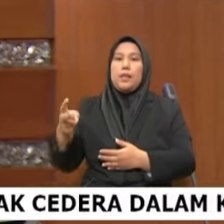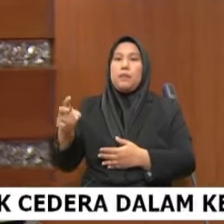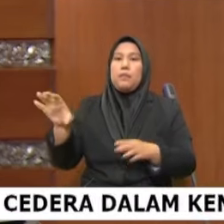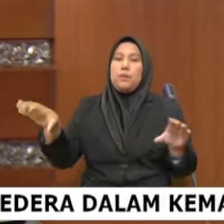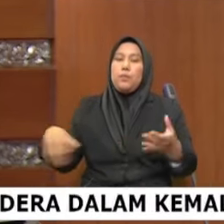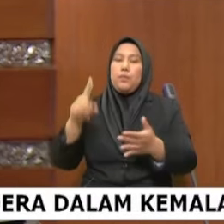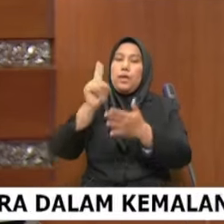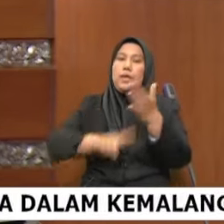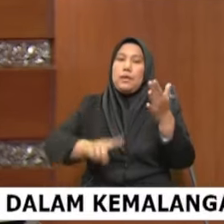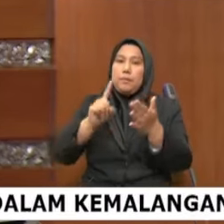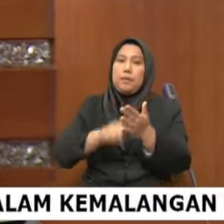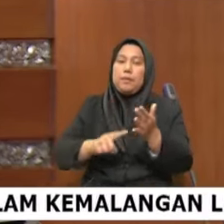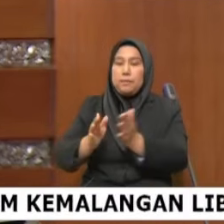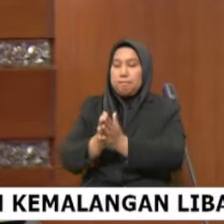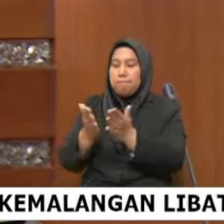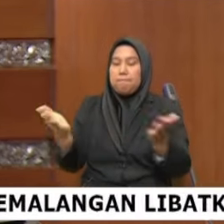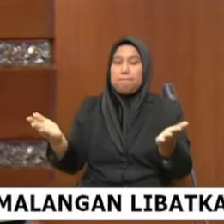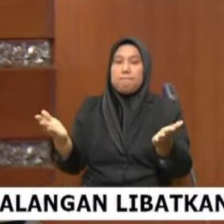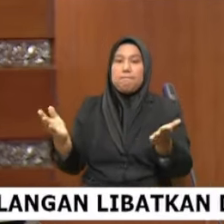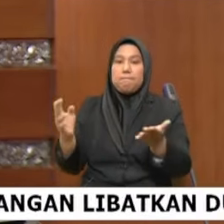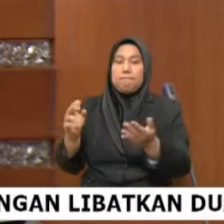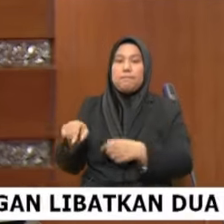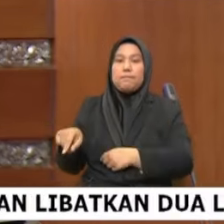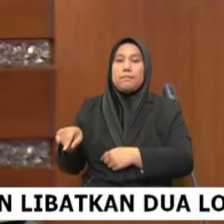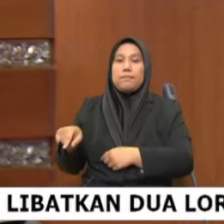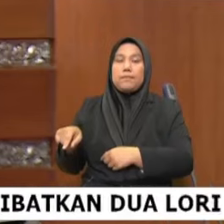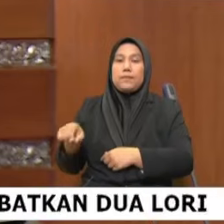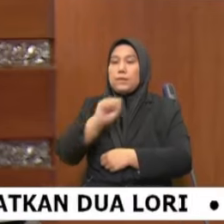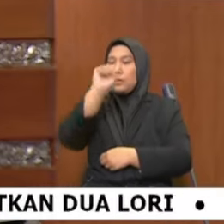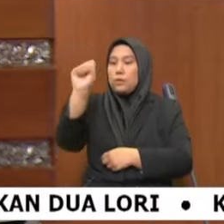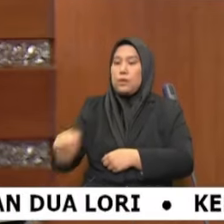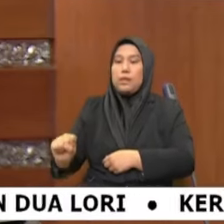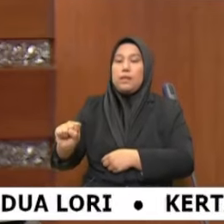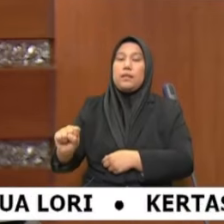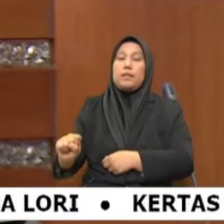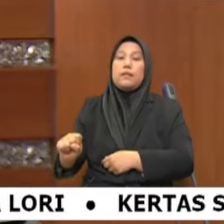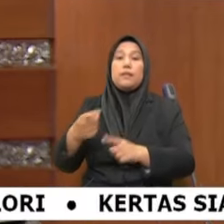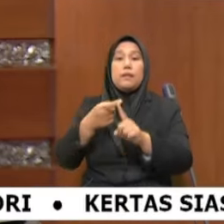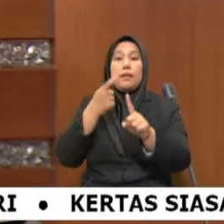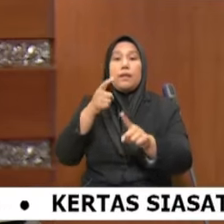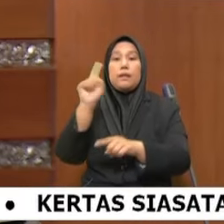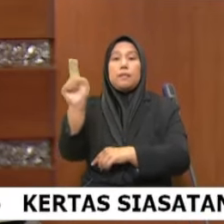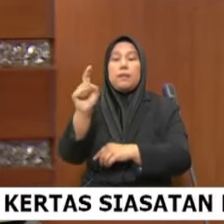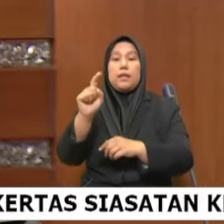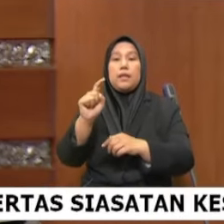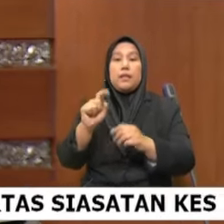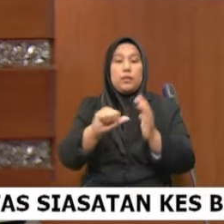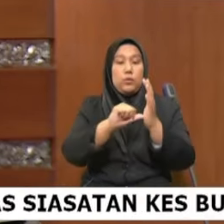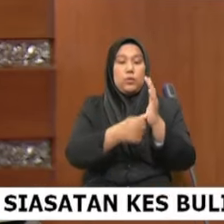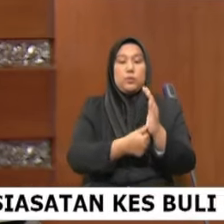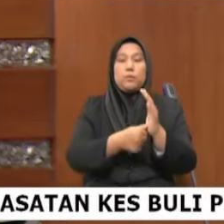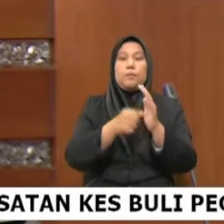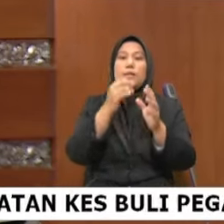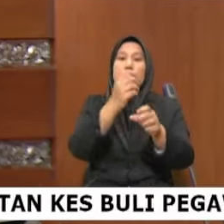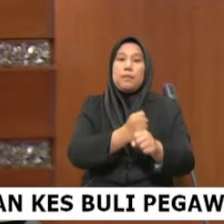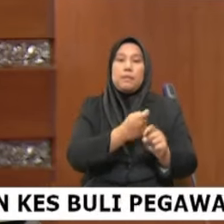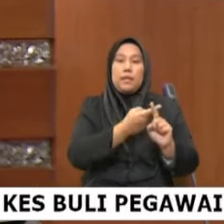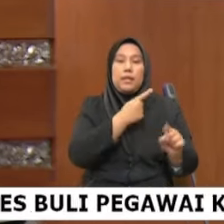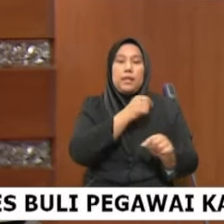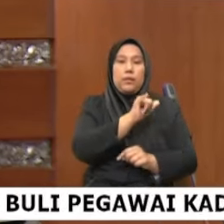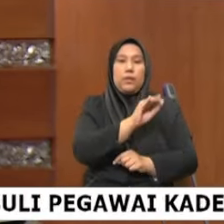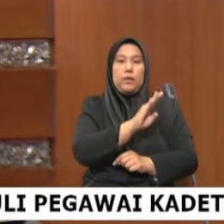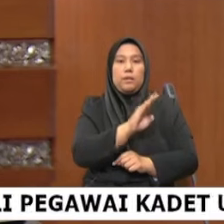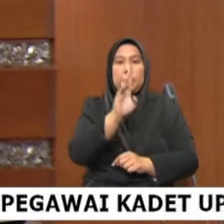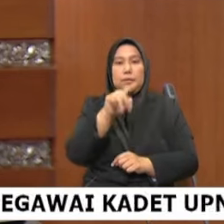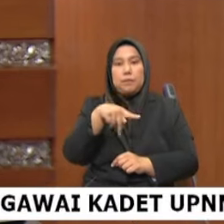akhbar. Jadi soalan saya adalah dari mana sumber itu diambil Yang Berhormat Pendang? Dan kalau kita